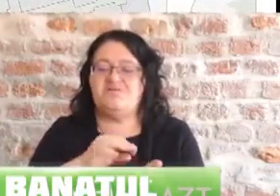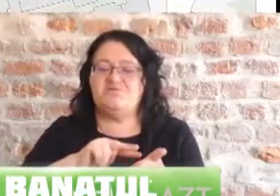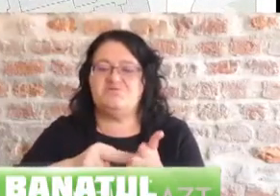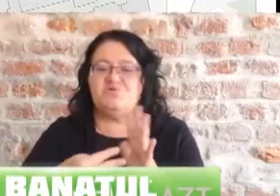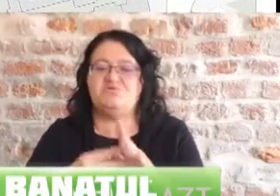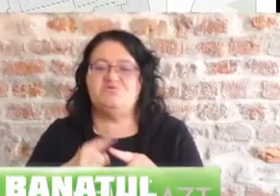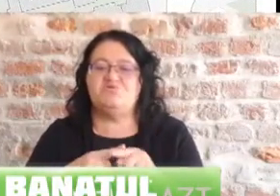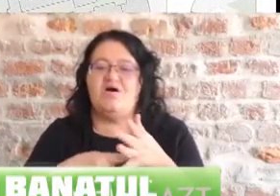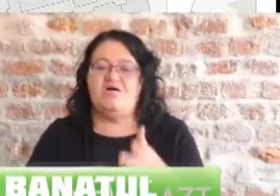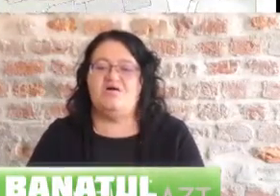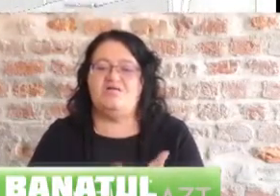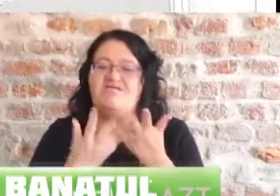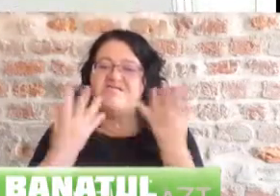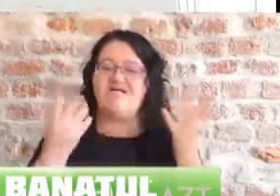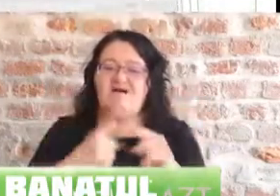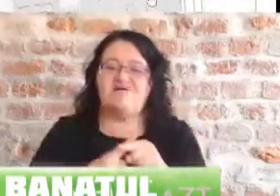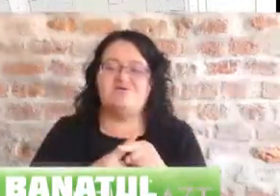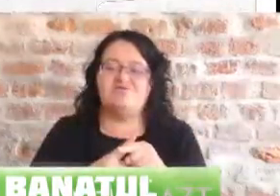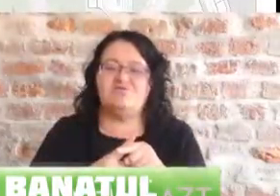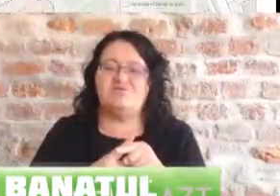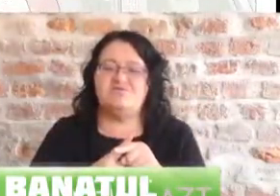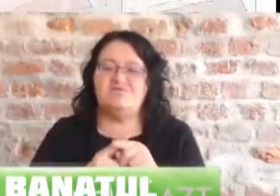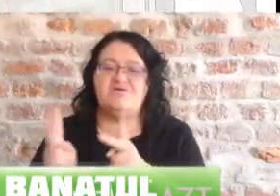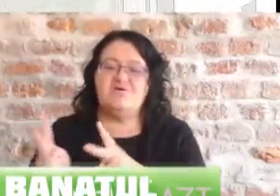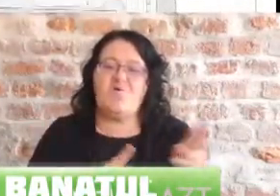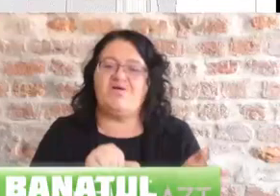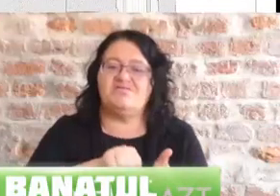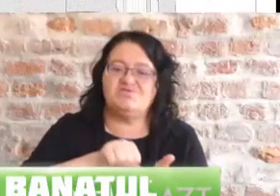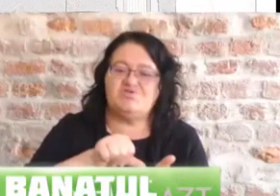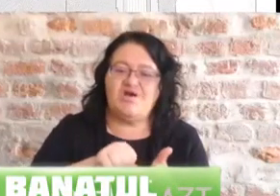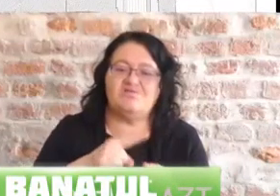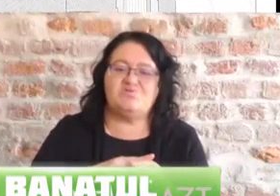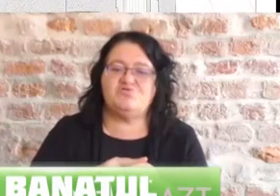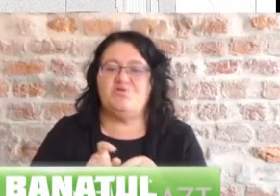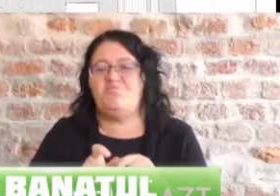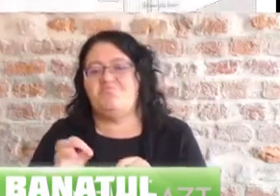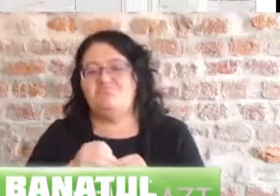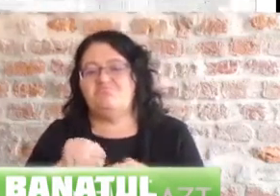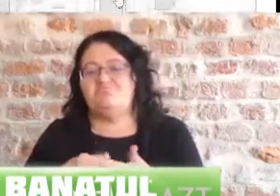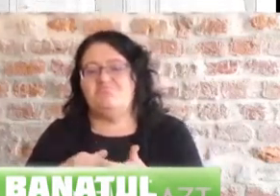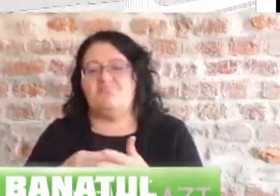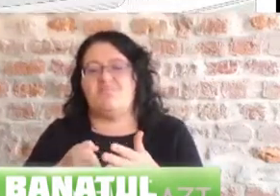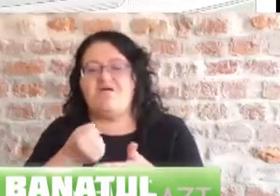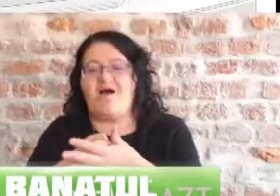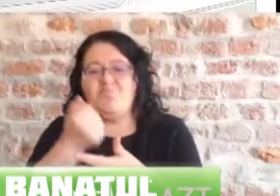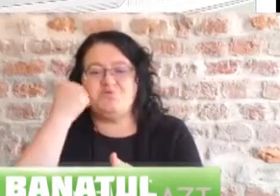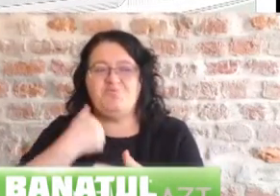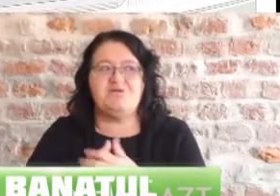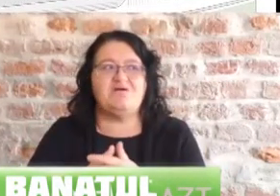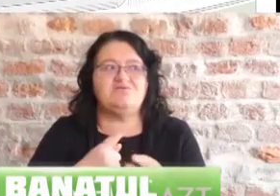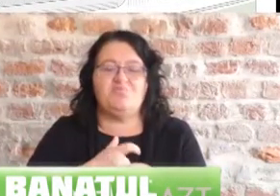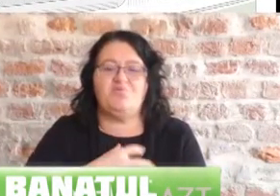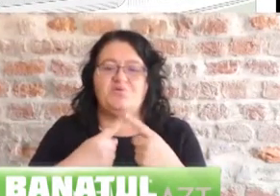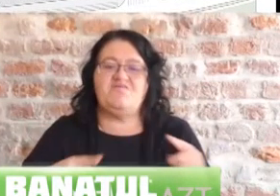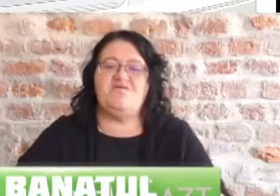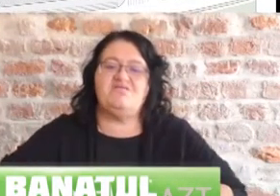soluției facilitează o delimitare clară și bine articulată între zona centrală și cea periferică a pieței. În același timp, ea permite